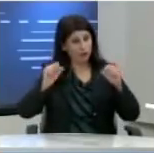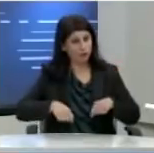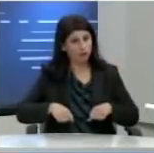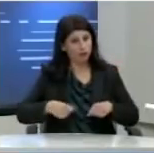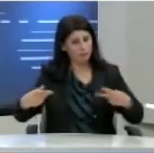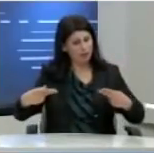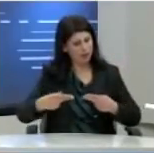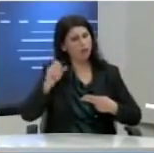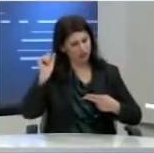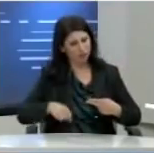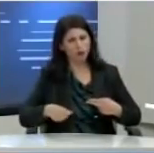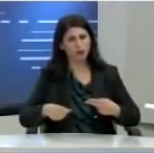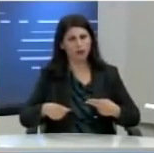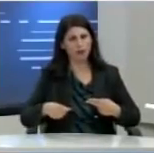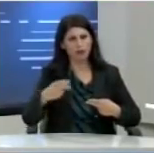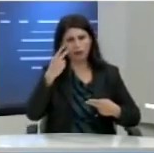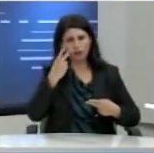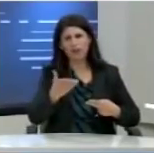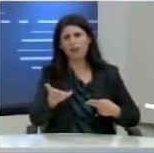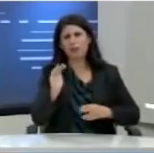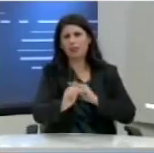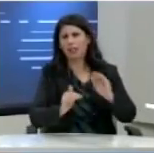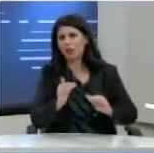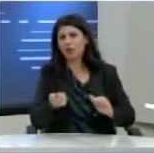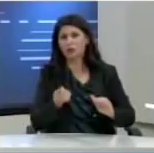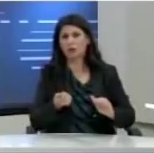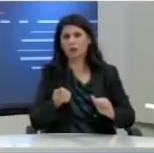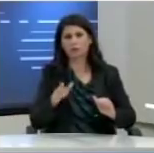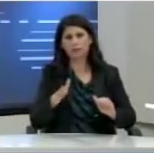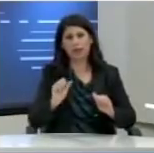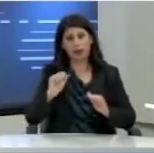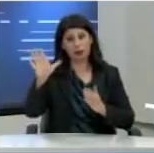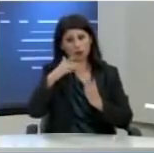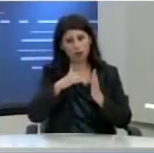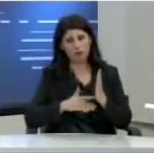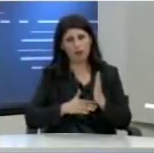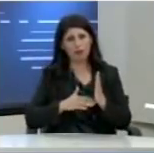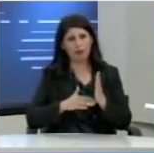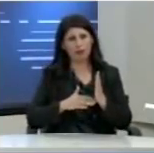με τις περικοπές. Και το φανερώσατε με την ερώτηση που κάνατε, προφανώς εκτός κειμένου.